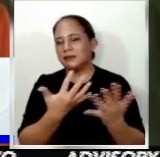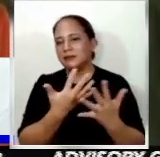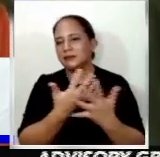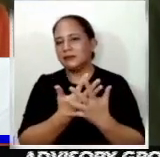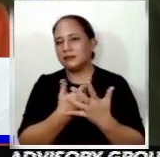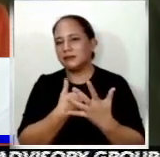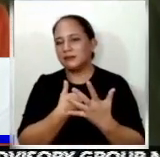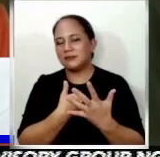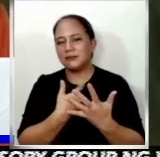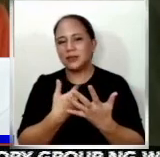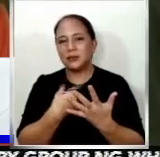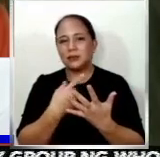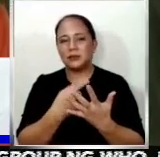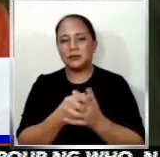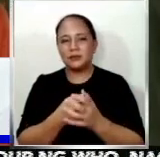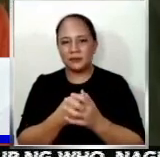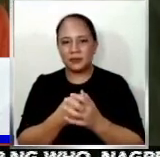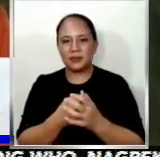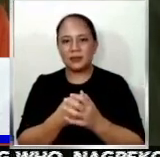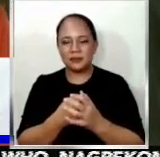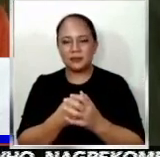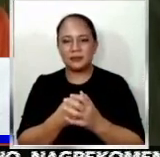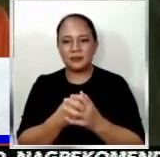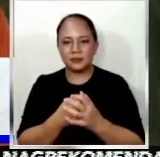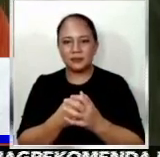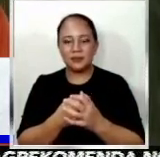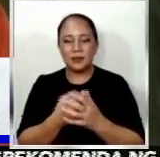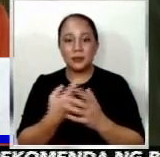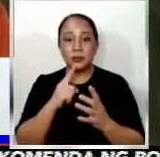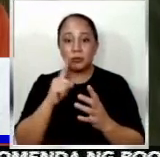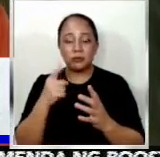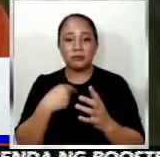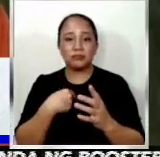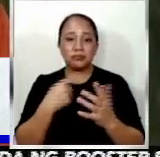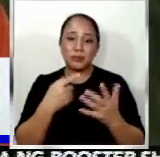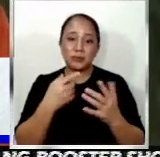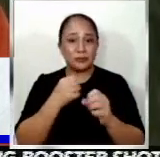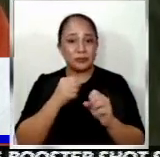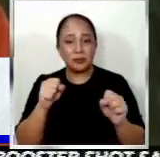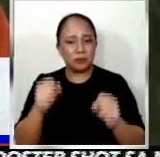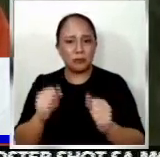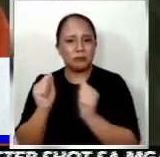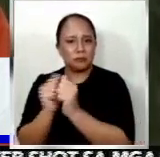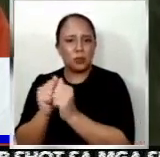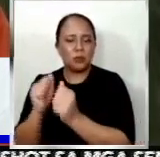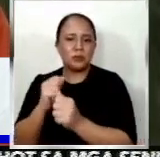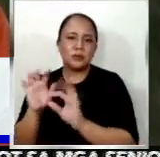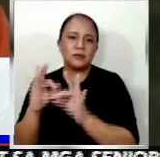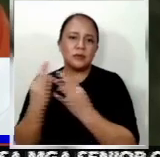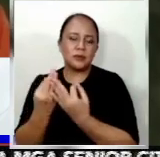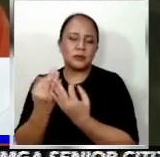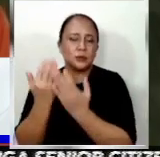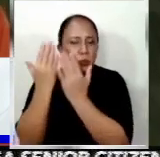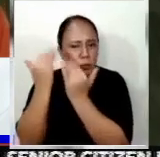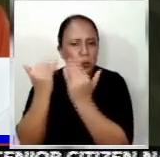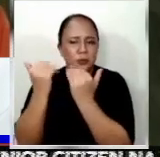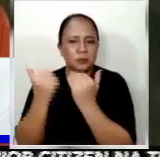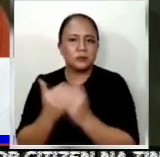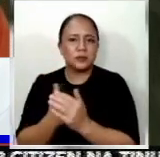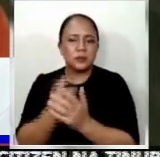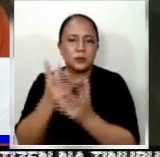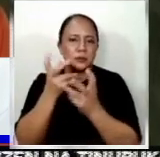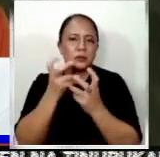na para na sana sa amin at sa pamilya, sana po ma'am, dinggin kami ng